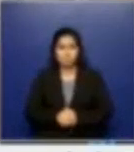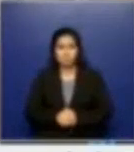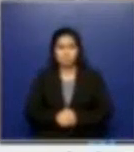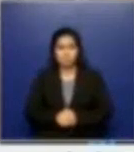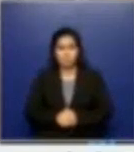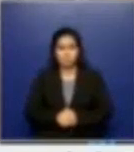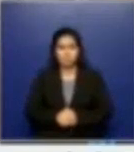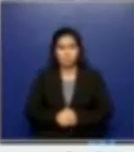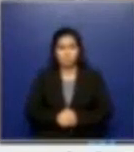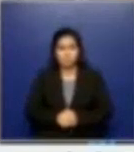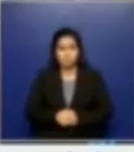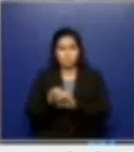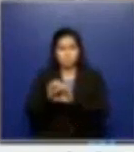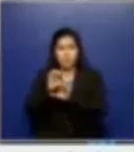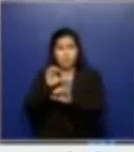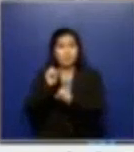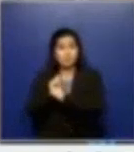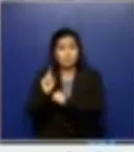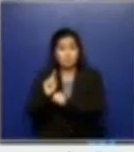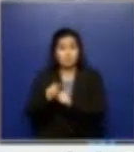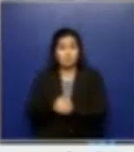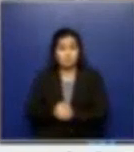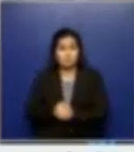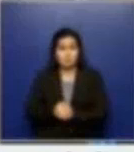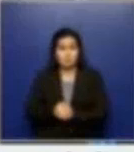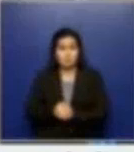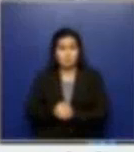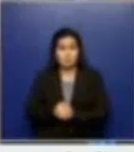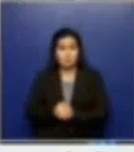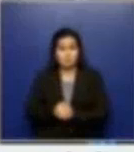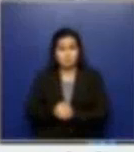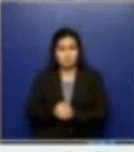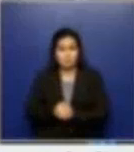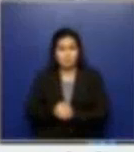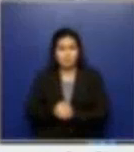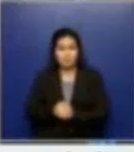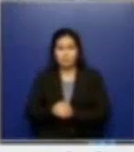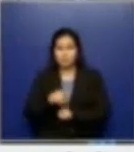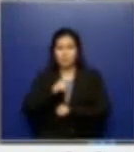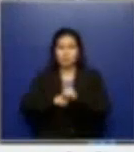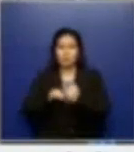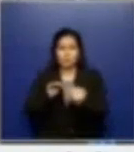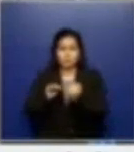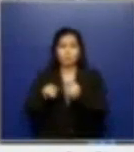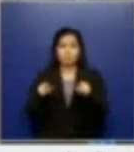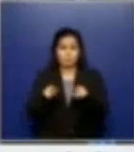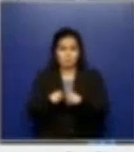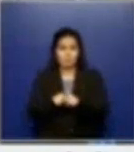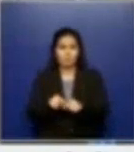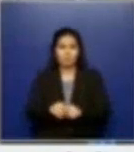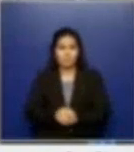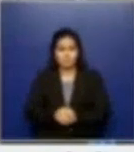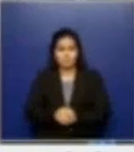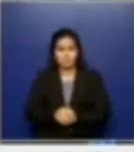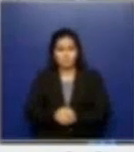ไปดูแล้วมหาไทยก็ไปท้องถิ่นบ้างสุดท้ายก็ไปทำถนนท้องถิ่นวันนี้นี่